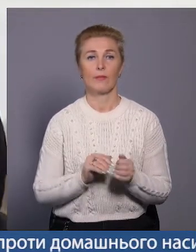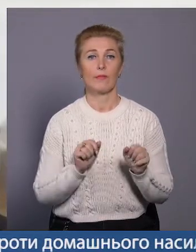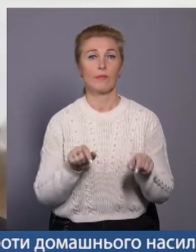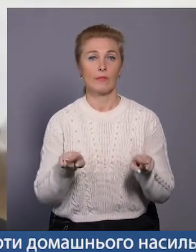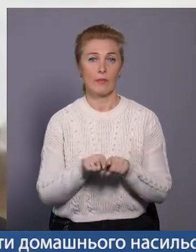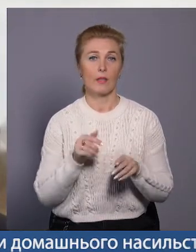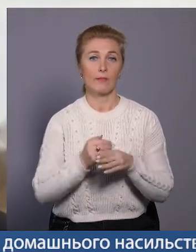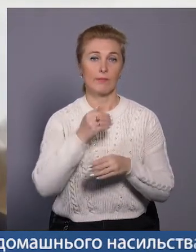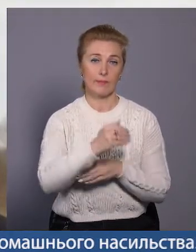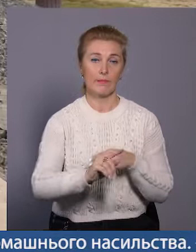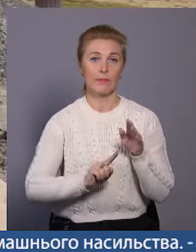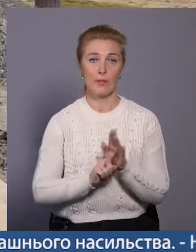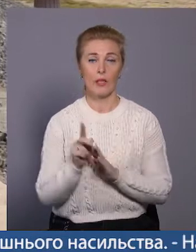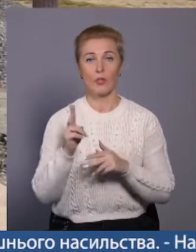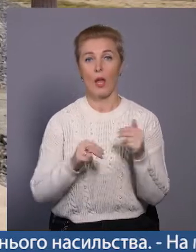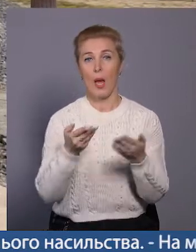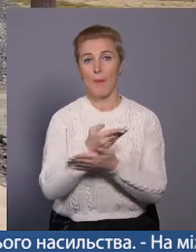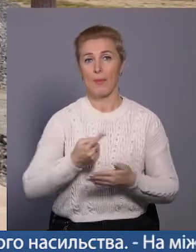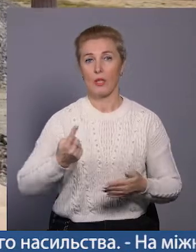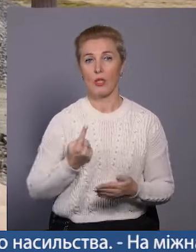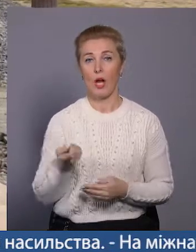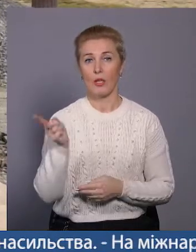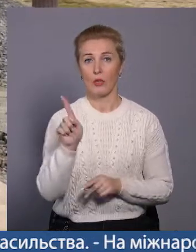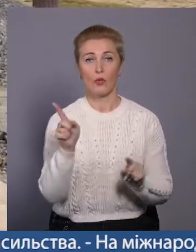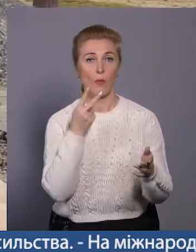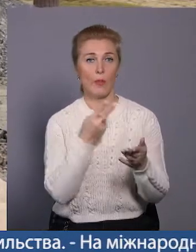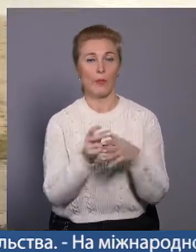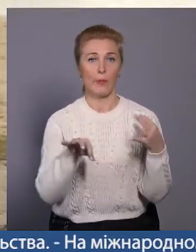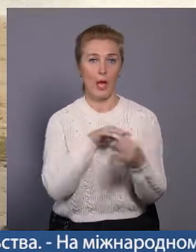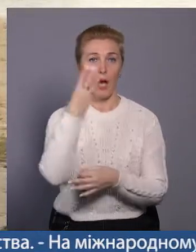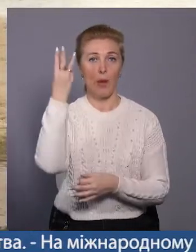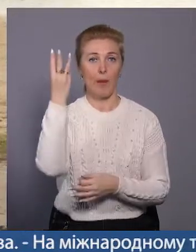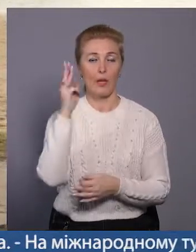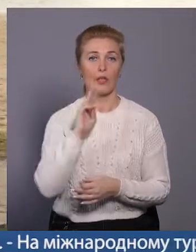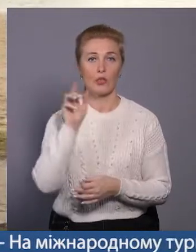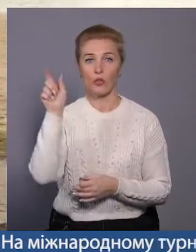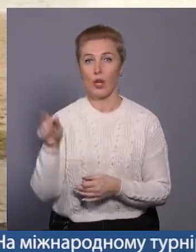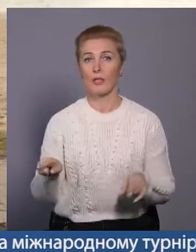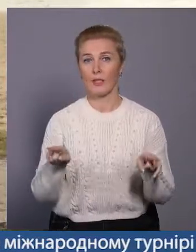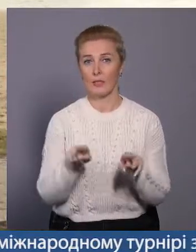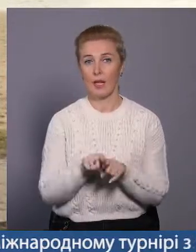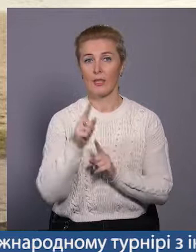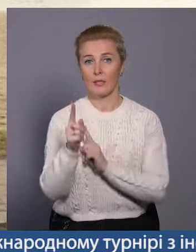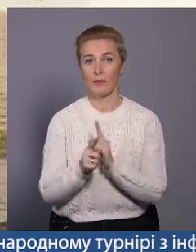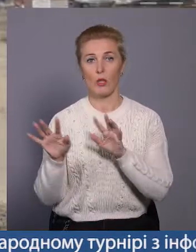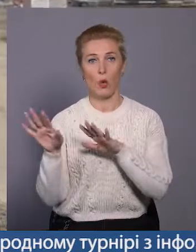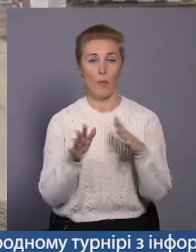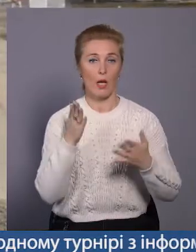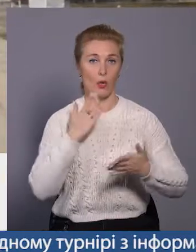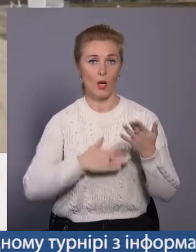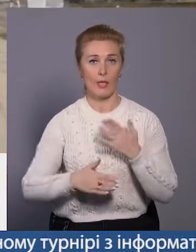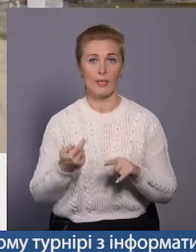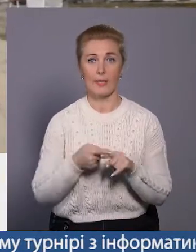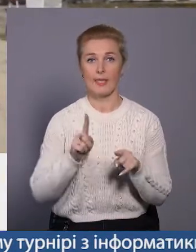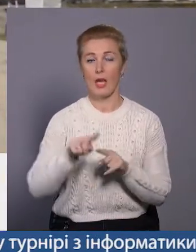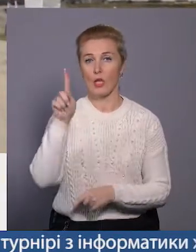пізначили будівництво, але ми чекали іменно то, що нам що передбачено проєктом. Хмельничанки Олена та Юлія таким змінам у парку радіють. Це